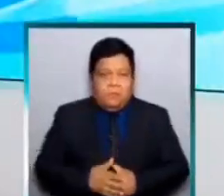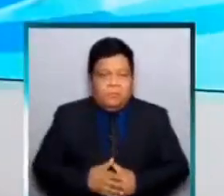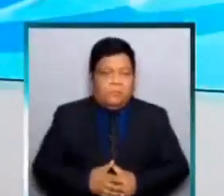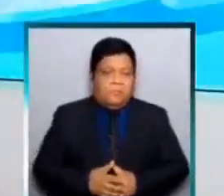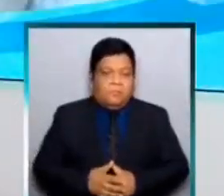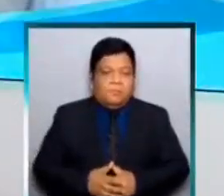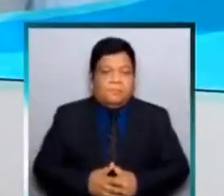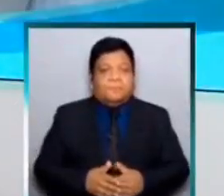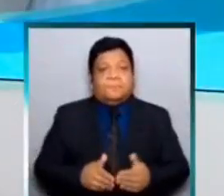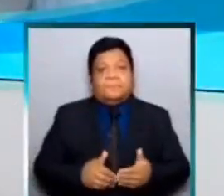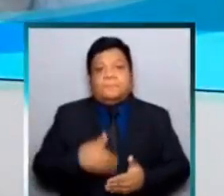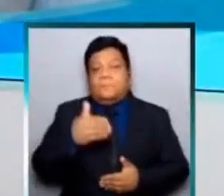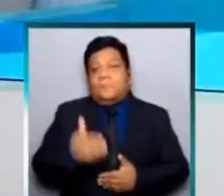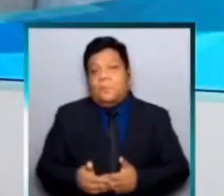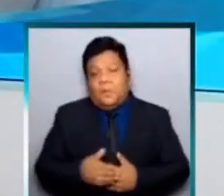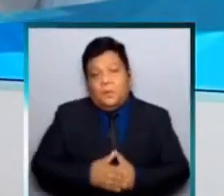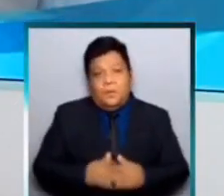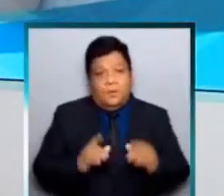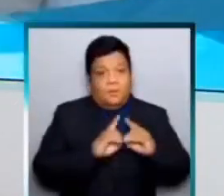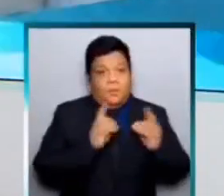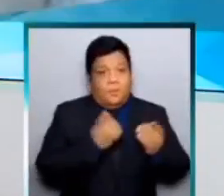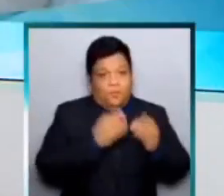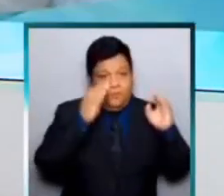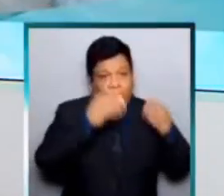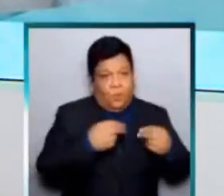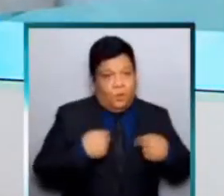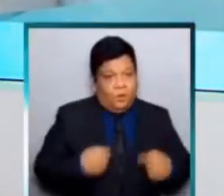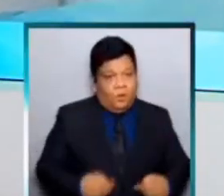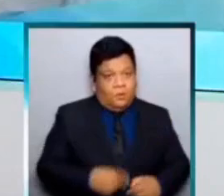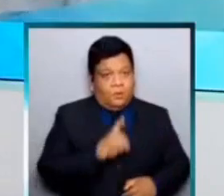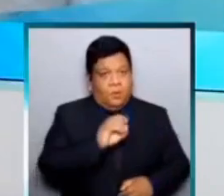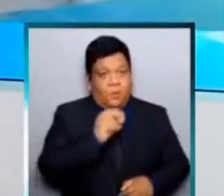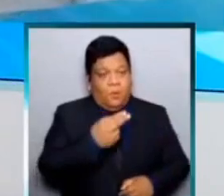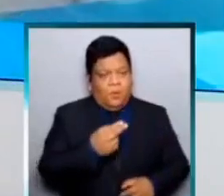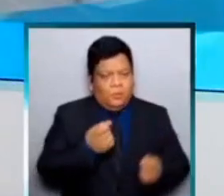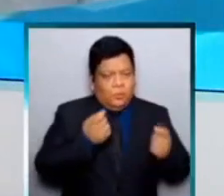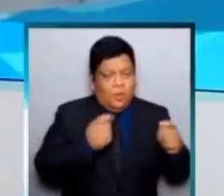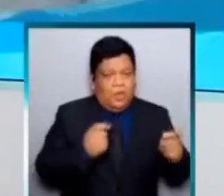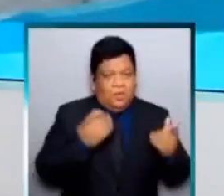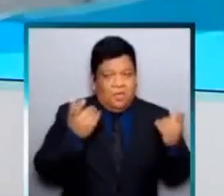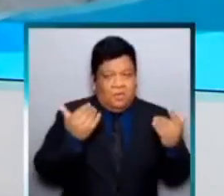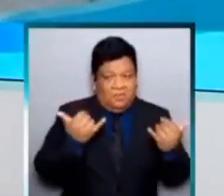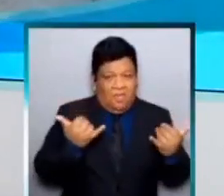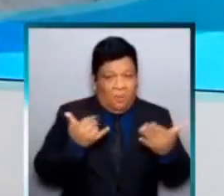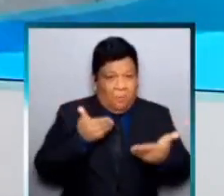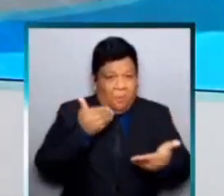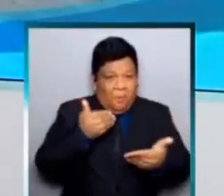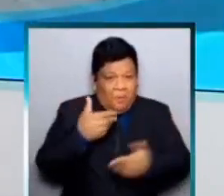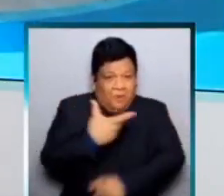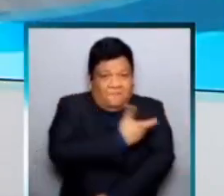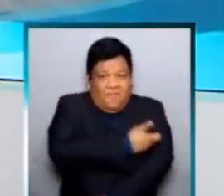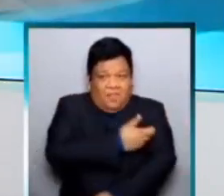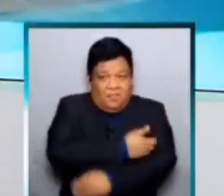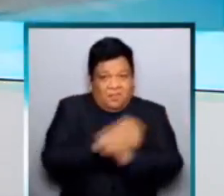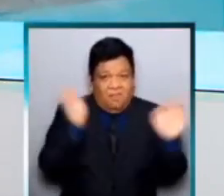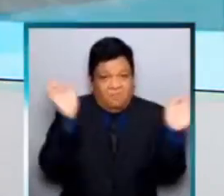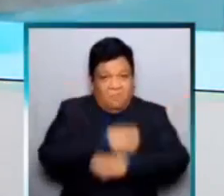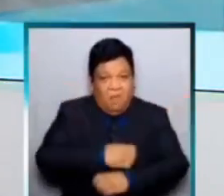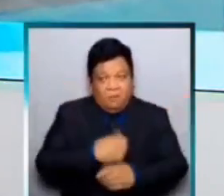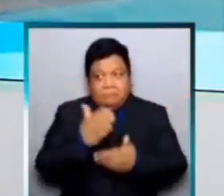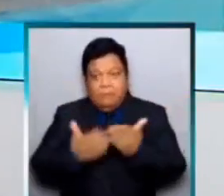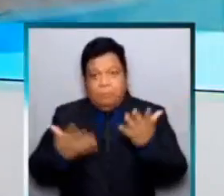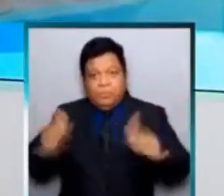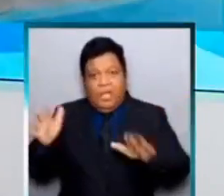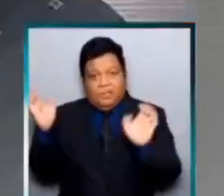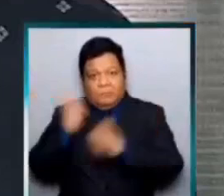Sinisikap ng Department of Health na mapalitan ang mga nag-expire at mag-e-expire na COVID vaccines na binili ng private